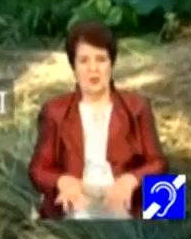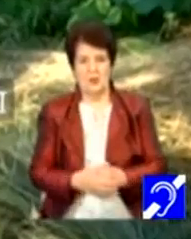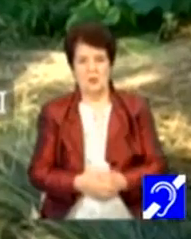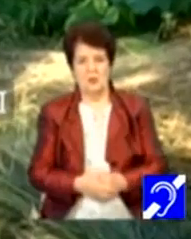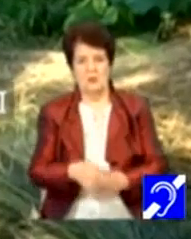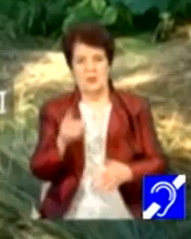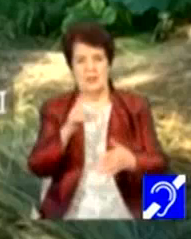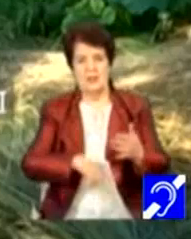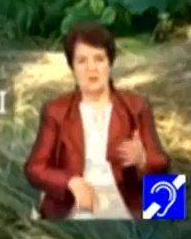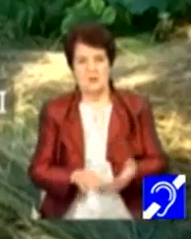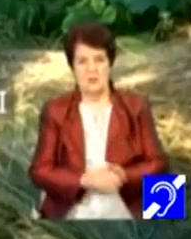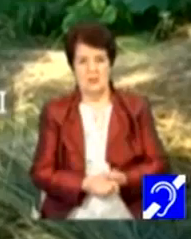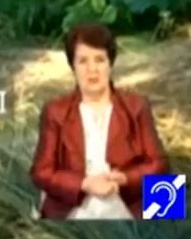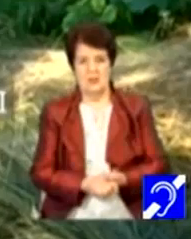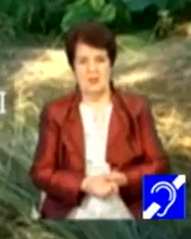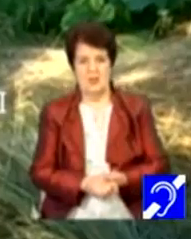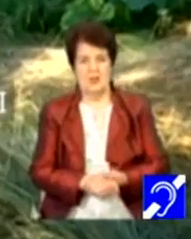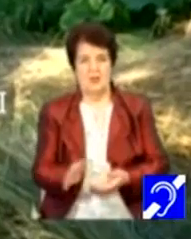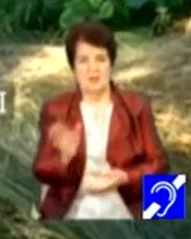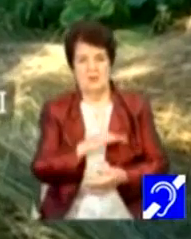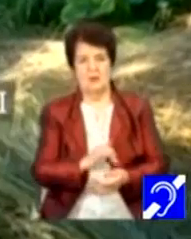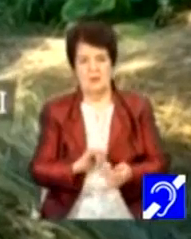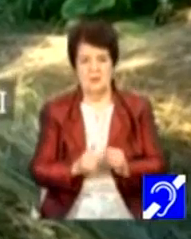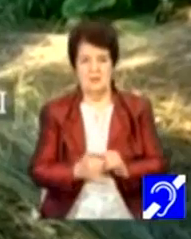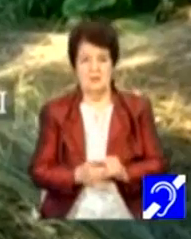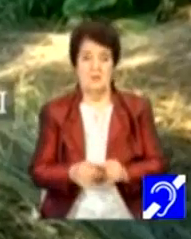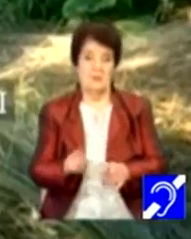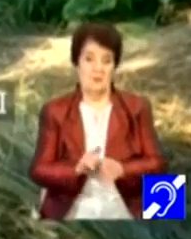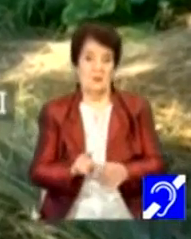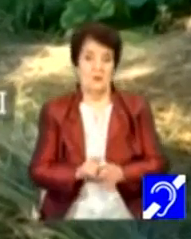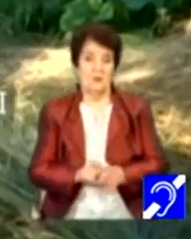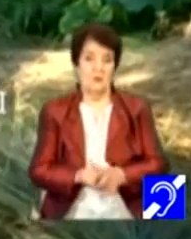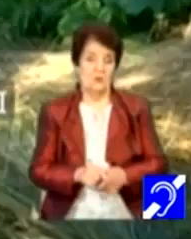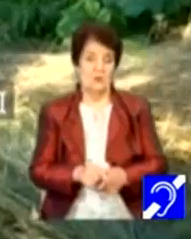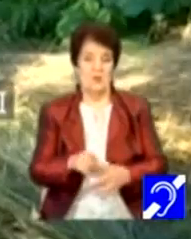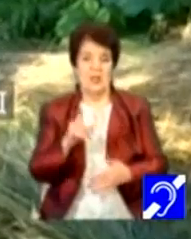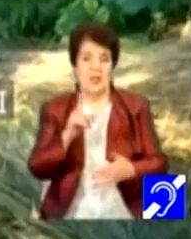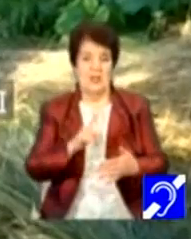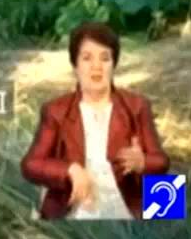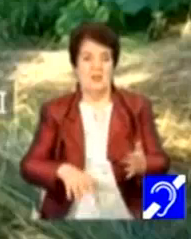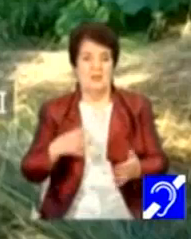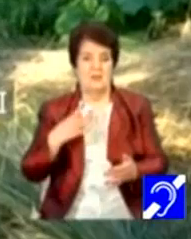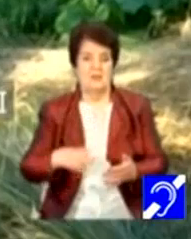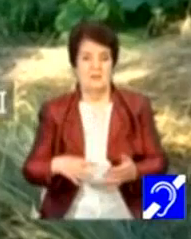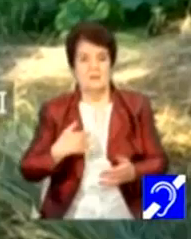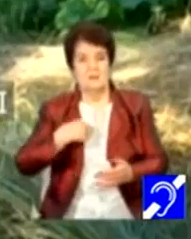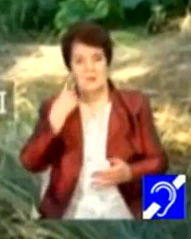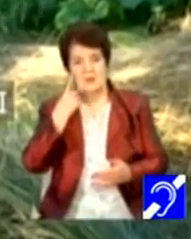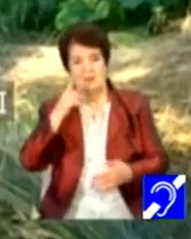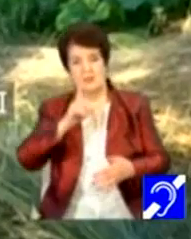și nădejdea în chestiile astea. Dar totuși tragem nădejdea. Dacă